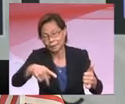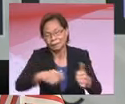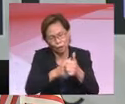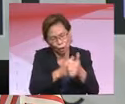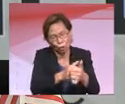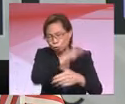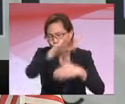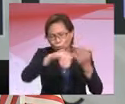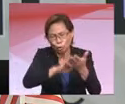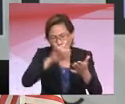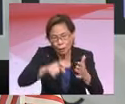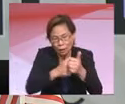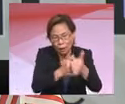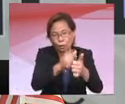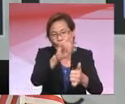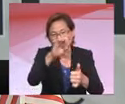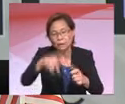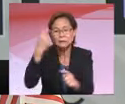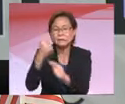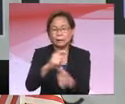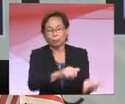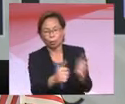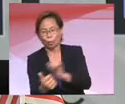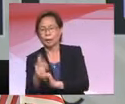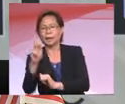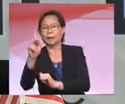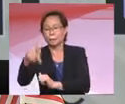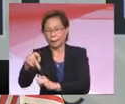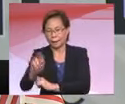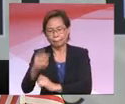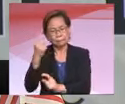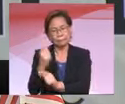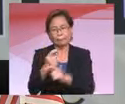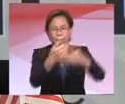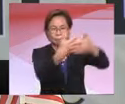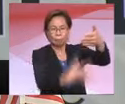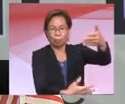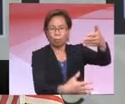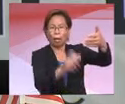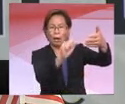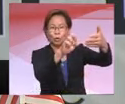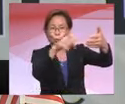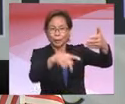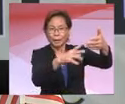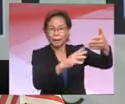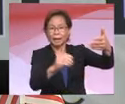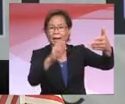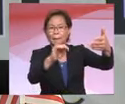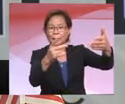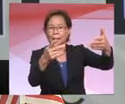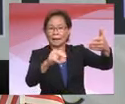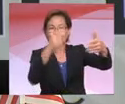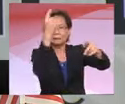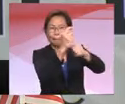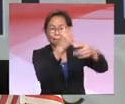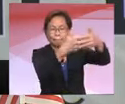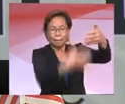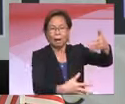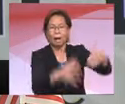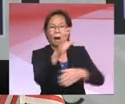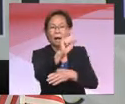SOP yang telah ditetapkan oleh Kementerian Pendidikan Malaysia dan Majlis Keselamatan Negara, termasuk